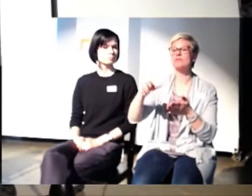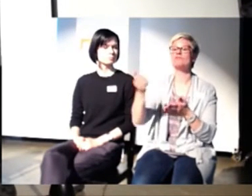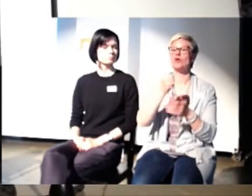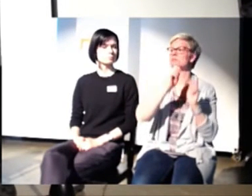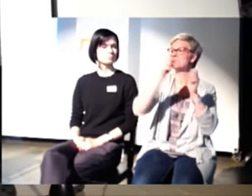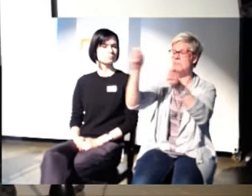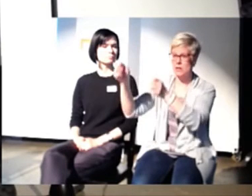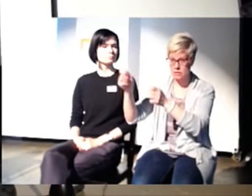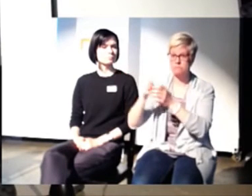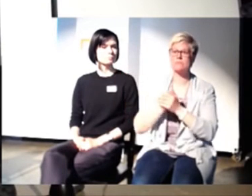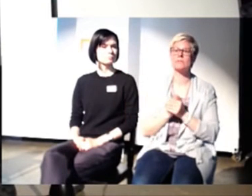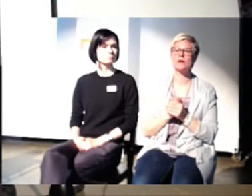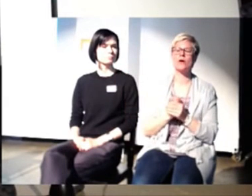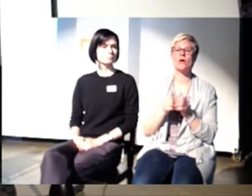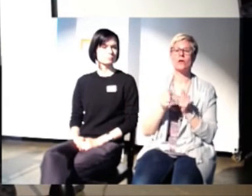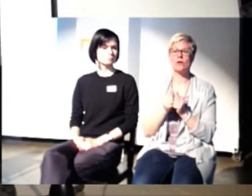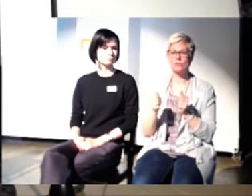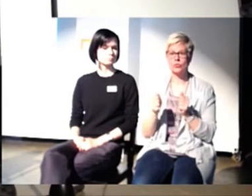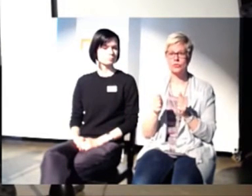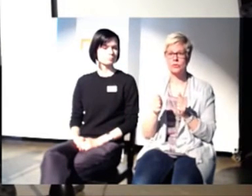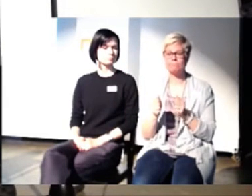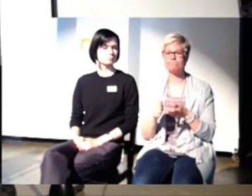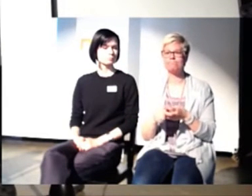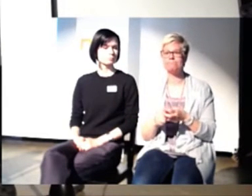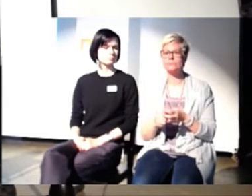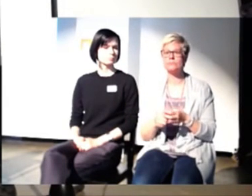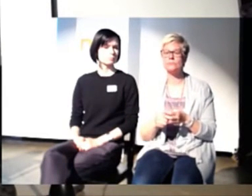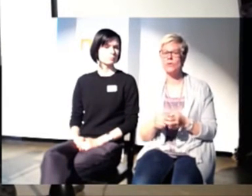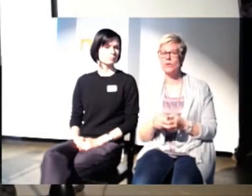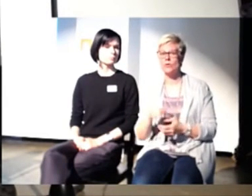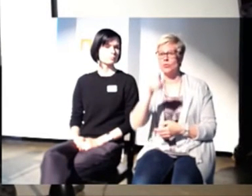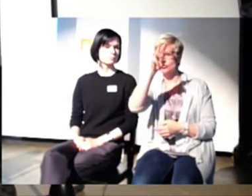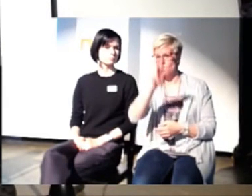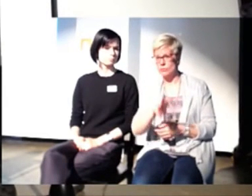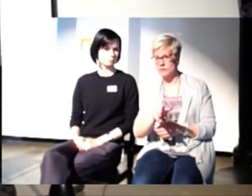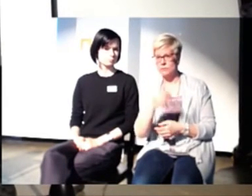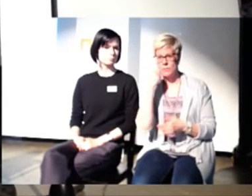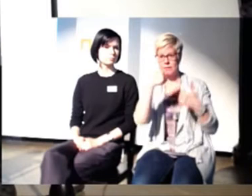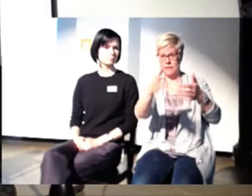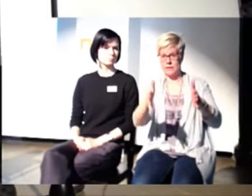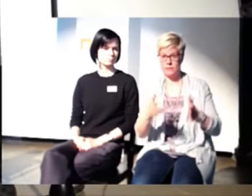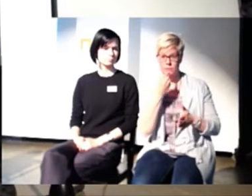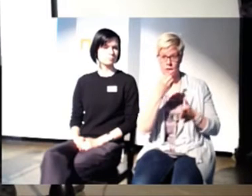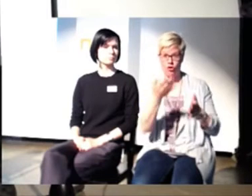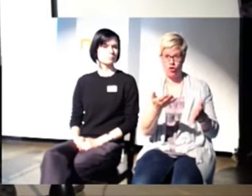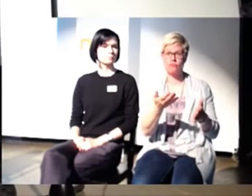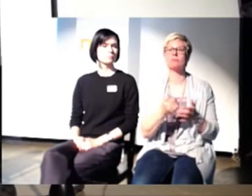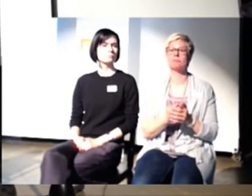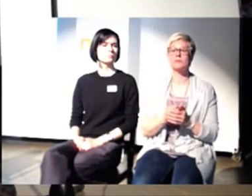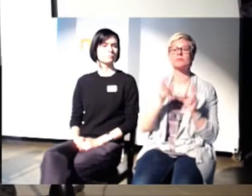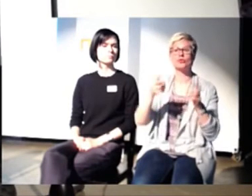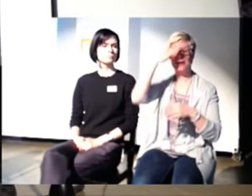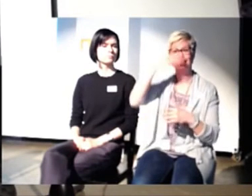mutta sitten on kolmas osa residensseistä mainitsi, että he kutsuu vieraita myös ihan henkilökohtaisesti